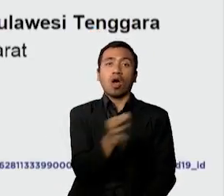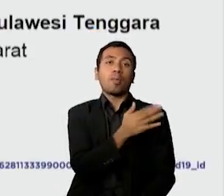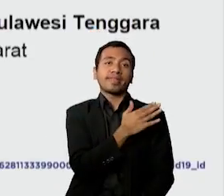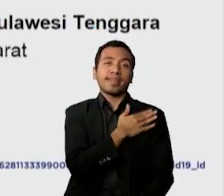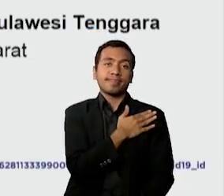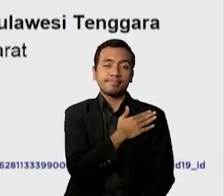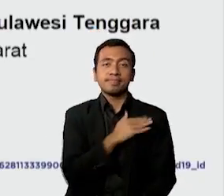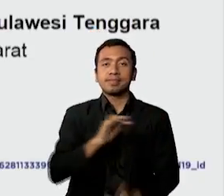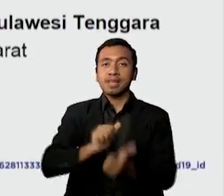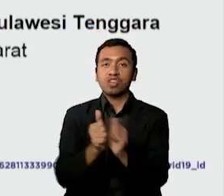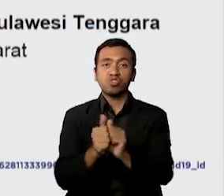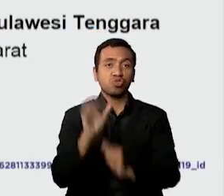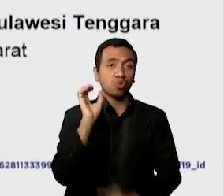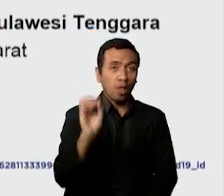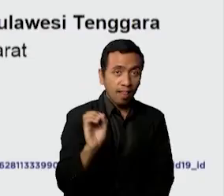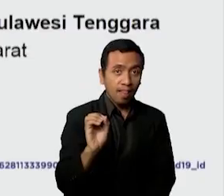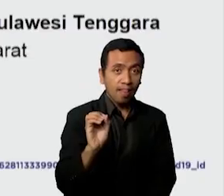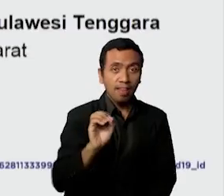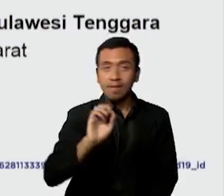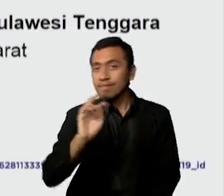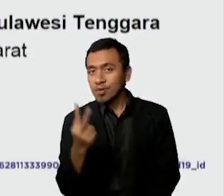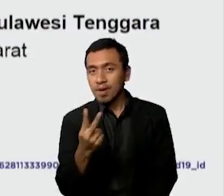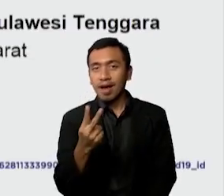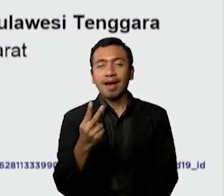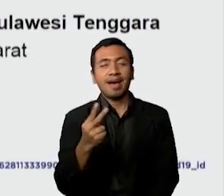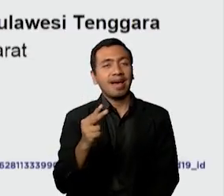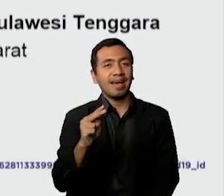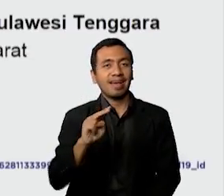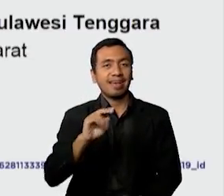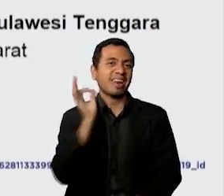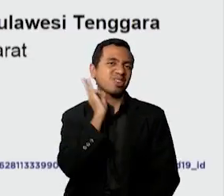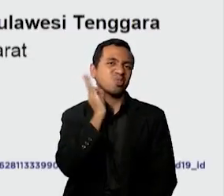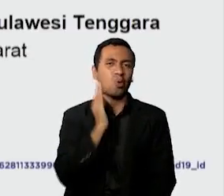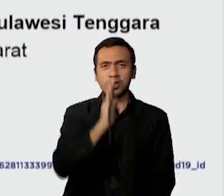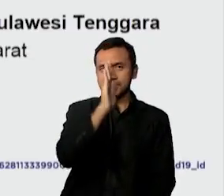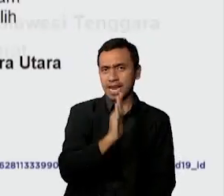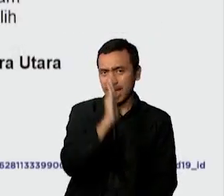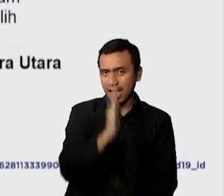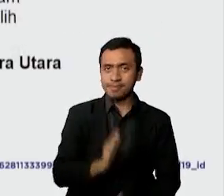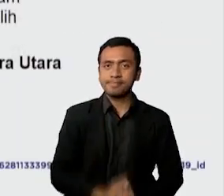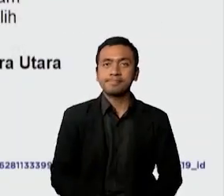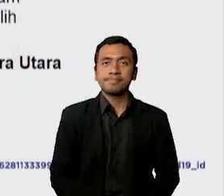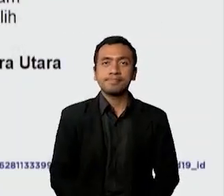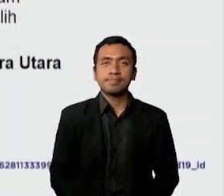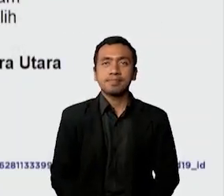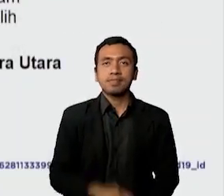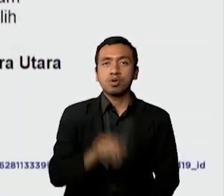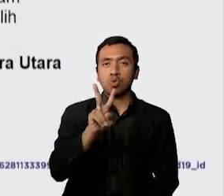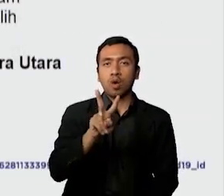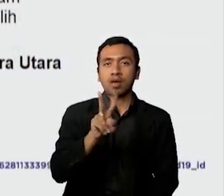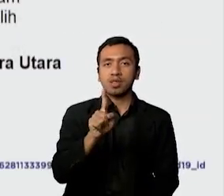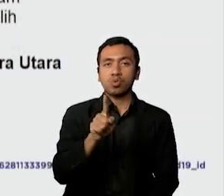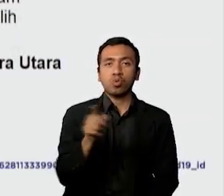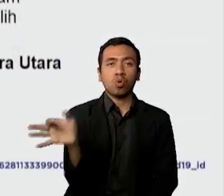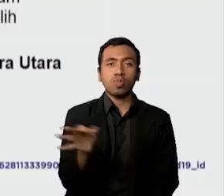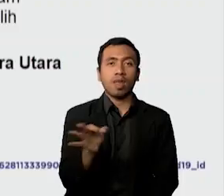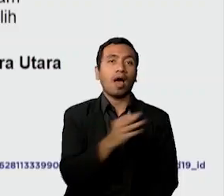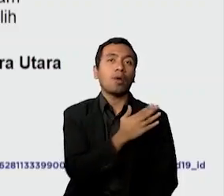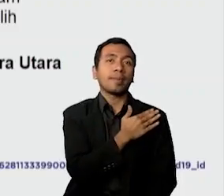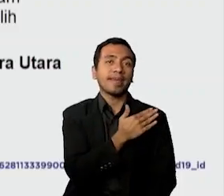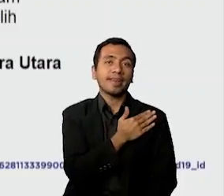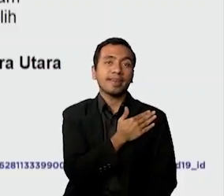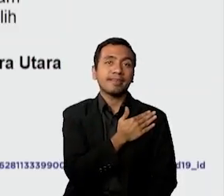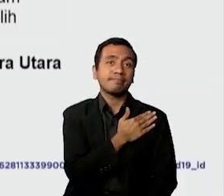dari tidak ada kasus di zona hijau masuk menuju risiko sedang. Selanjutnya terdapat 21 kabupaten kota